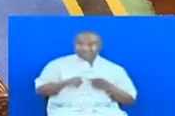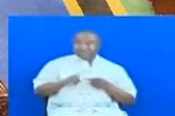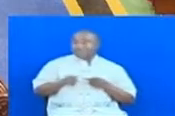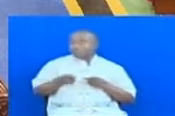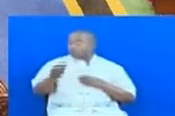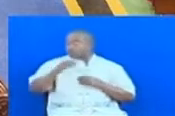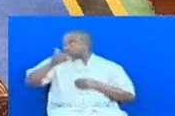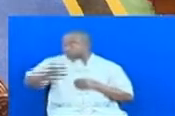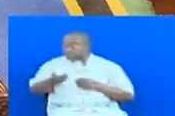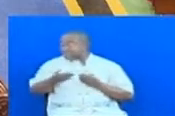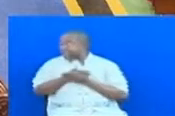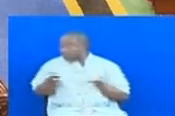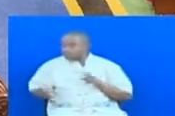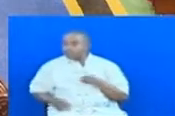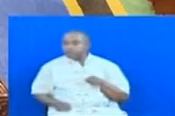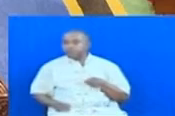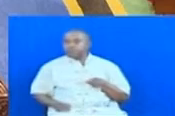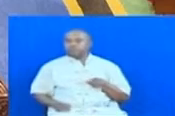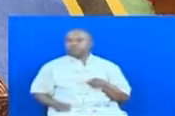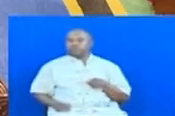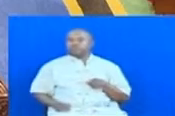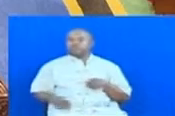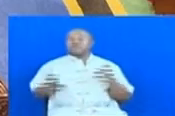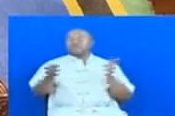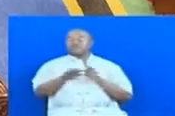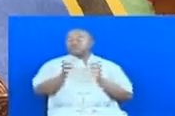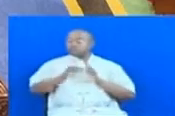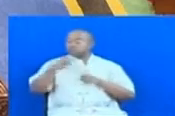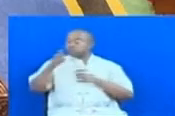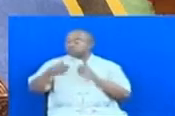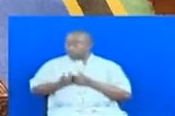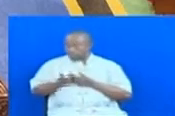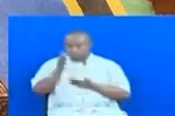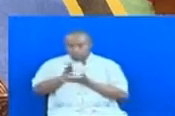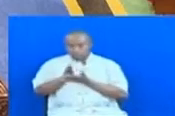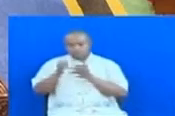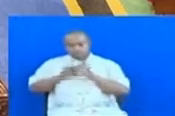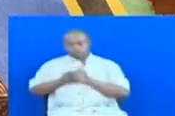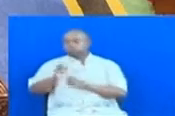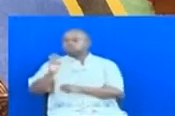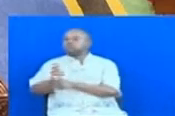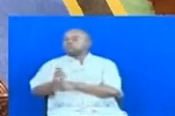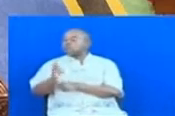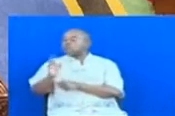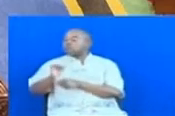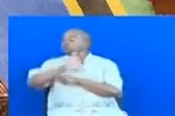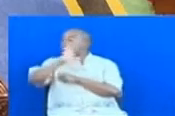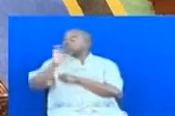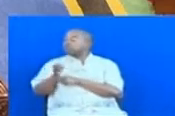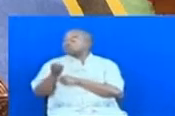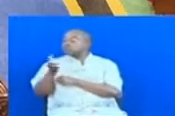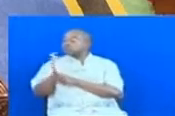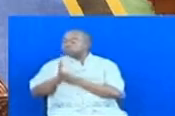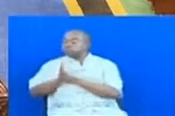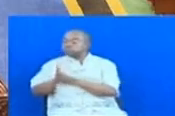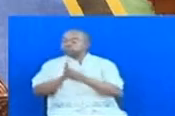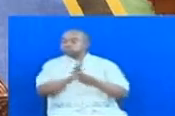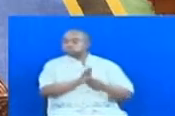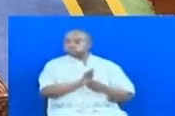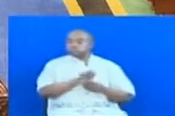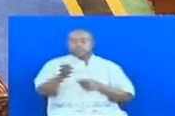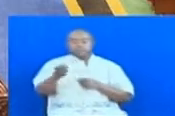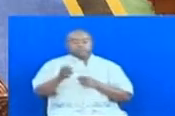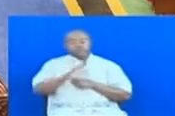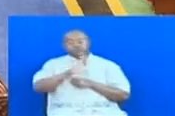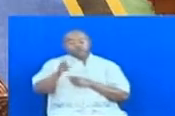posho wa vikao. Lakini hata hivyo tumeendelea sasa kuhakikisha tunasimamia halmashauri zote kuzielekeza yale madeni ya